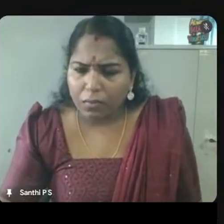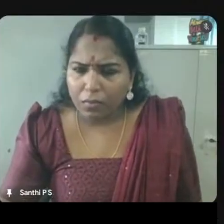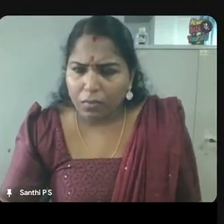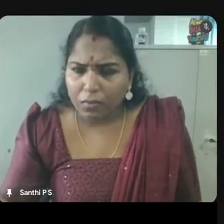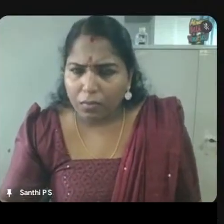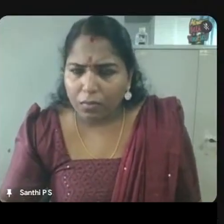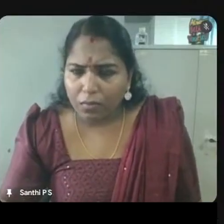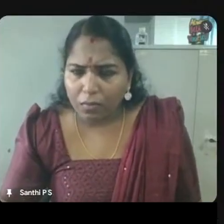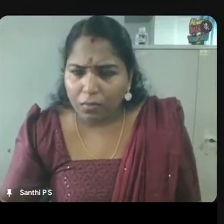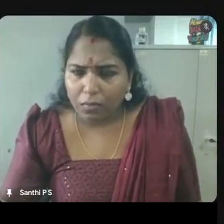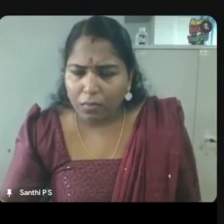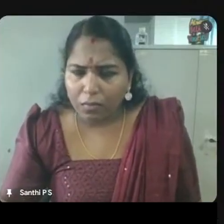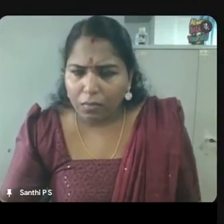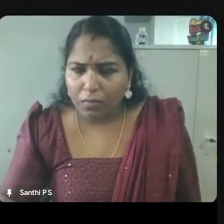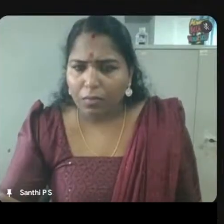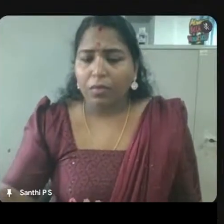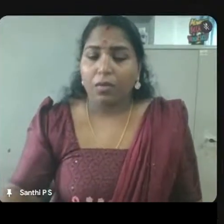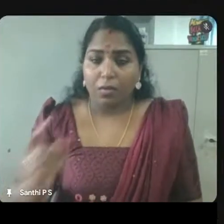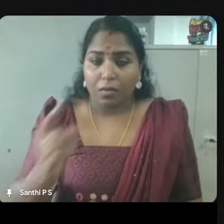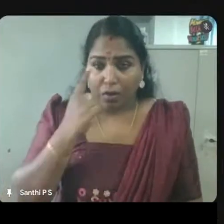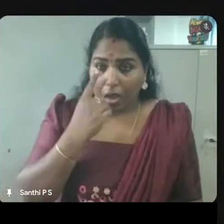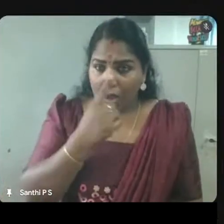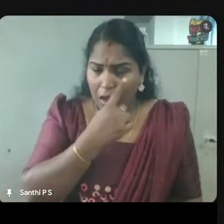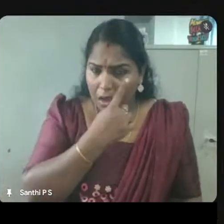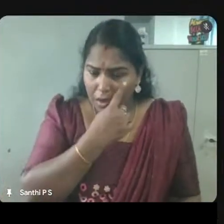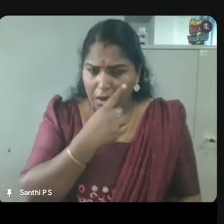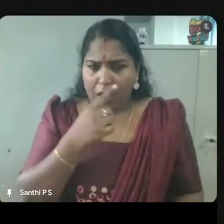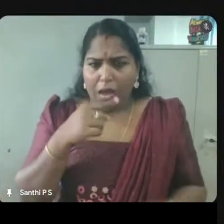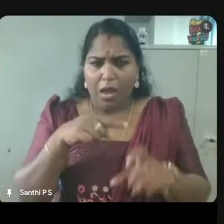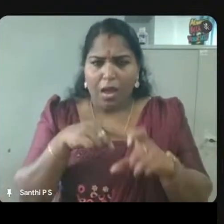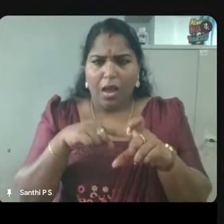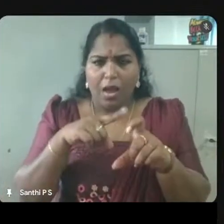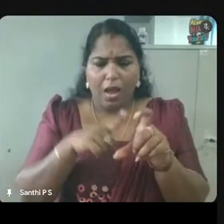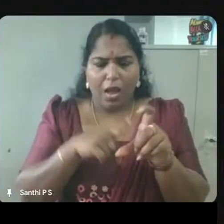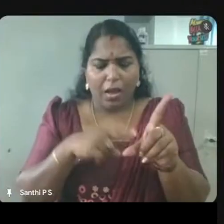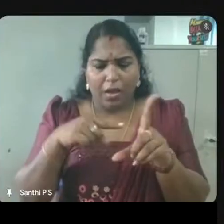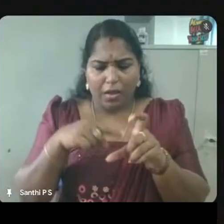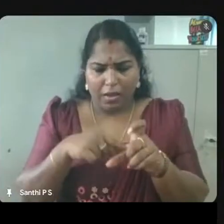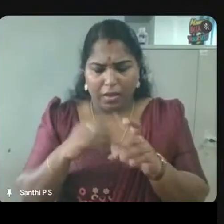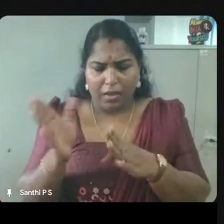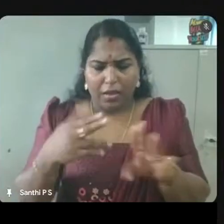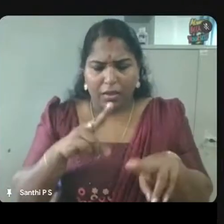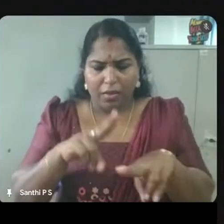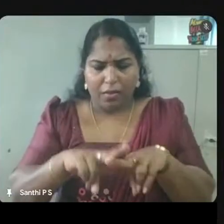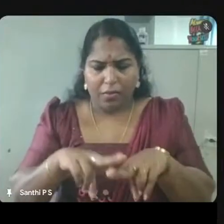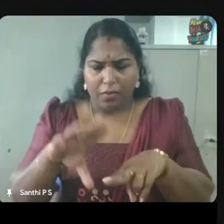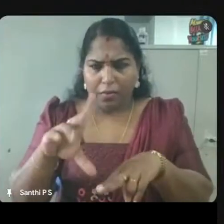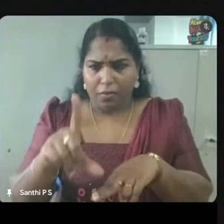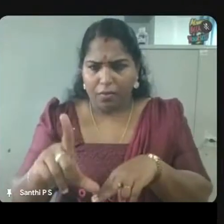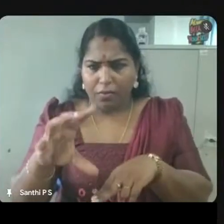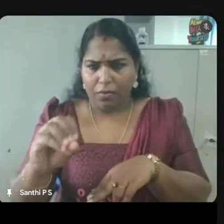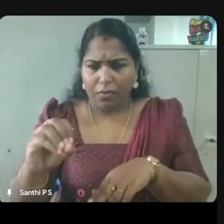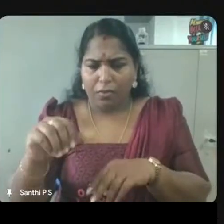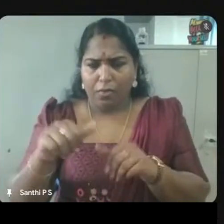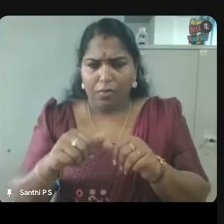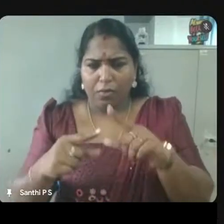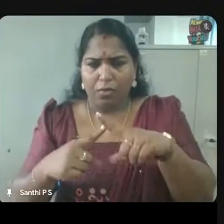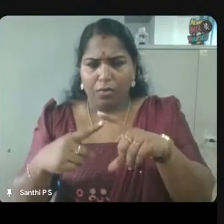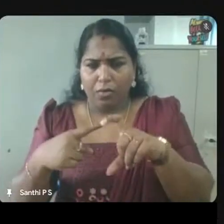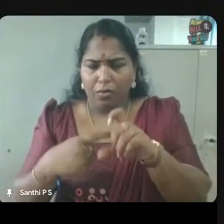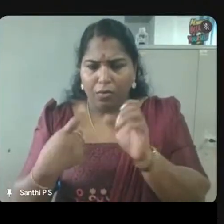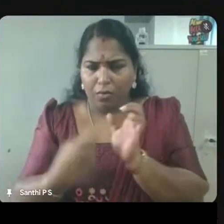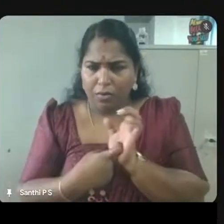ഉണ്ട്. ഫ്ലോട്ടർ, ഫ്ലോട്ടർ, ഒരു ബ്ലാക്ക്, ഒരു ബ്ലാക്ക്. ഇത് അതെനിക്ക് കണ്ണിങ്ങനെ